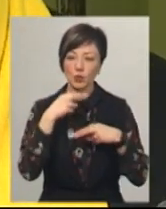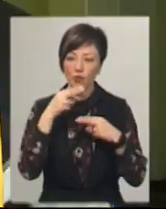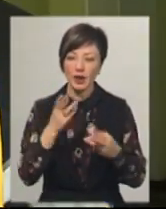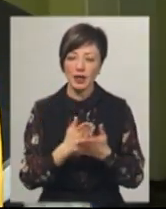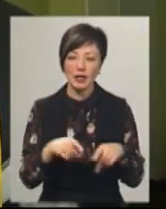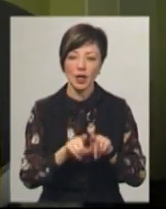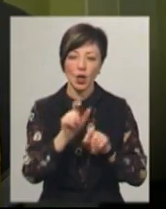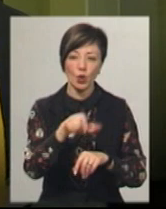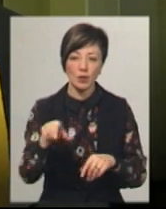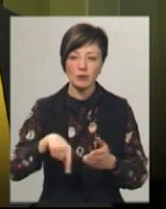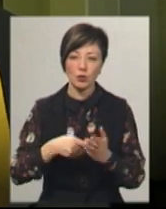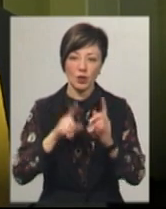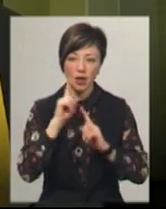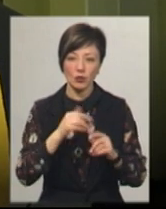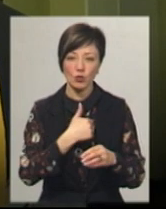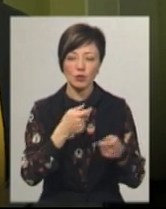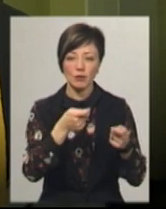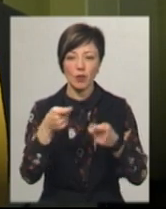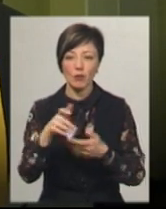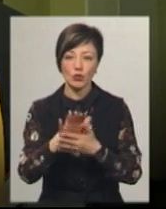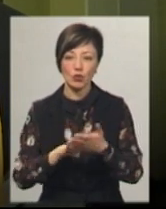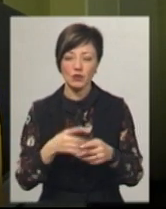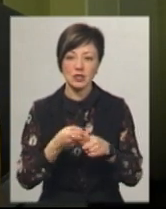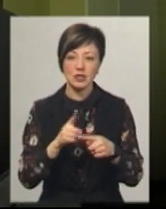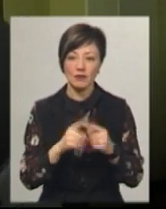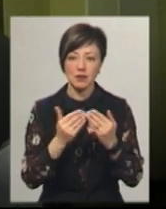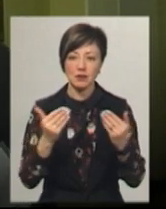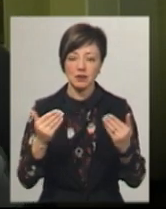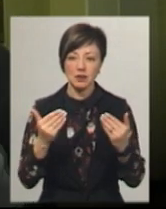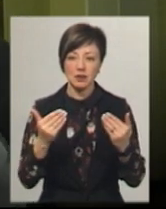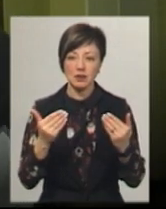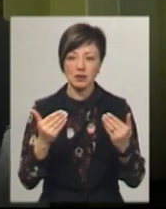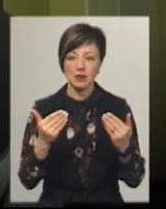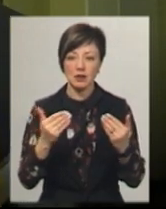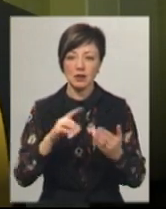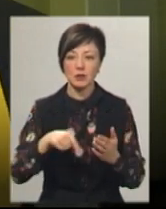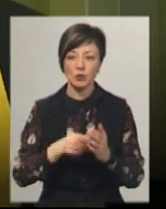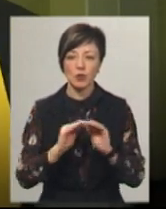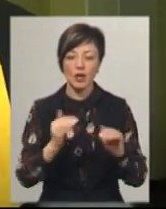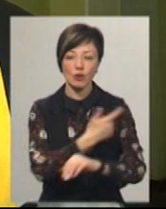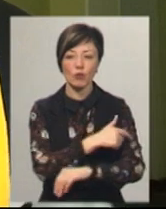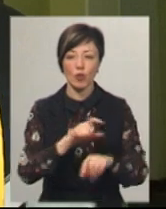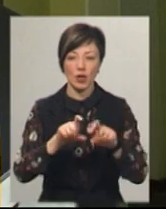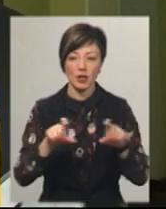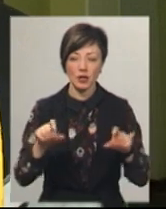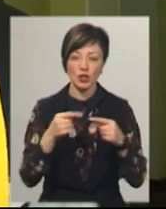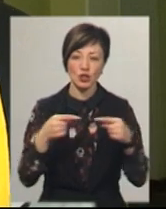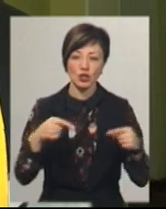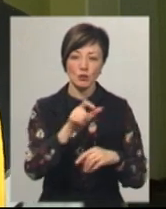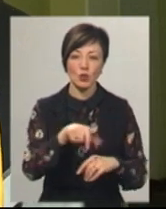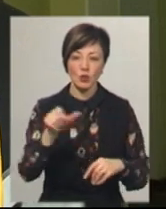що є такі люди. Після міської ради ми вже хочемо продовження. Ця виставка піде в міську дитячу поліклініку, ну, іншим